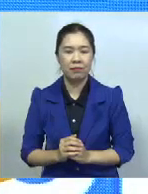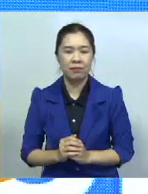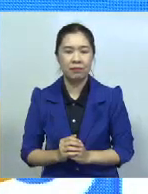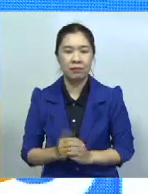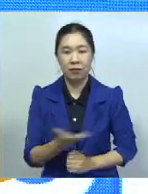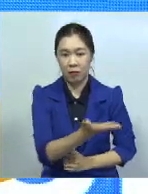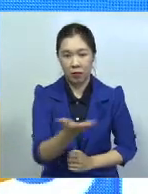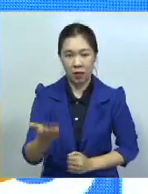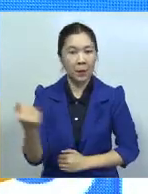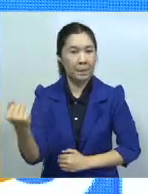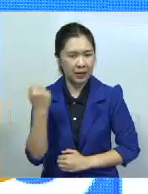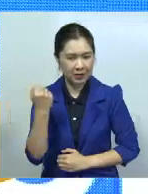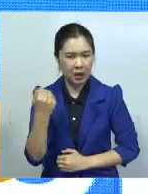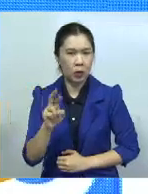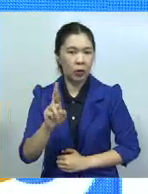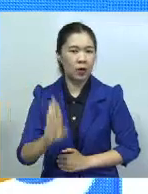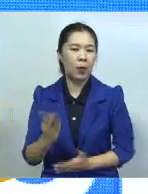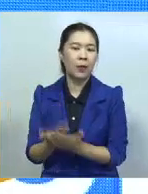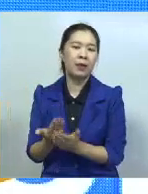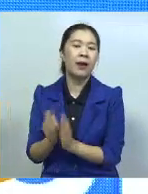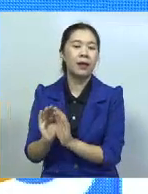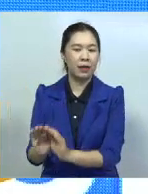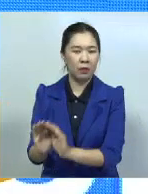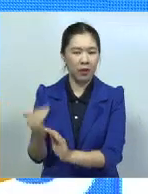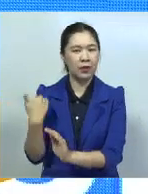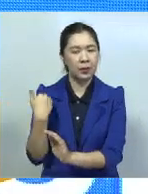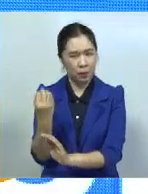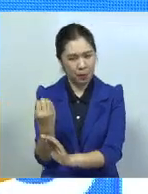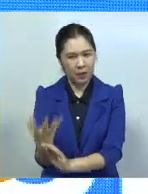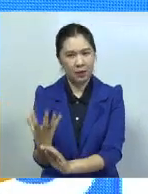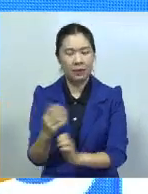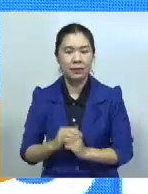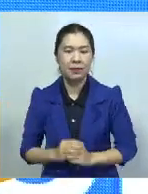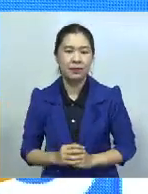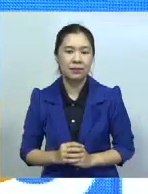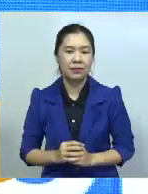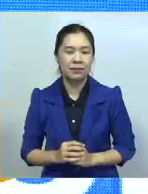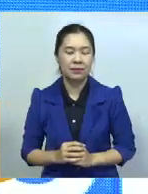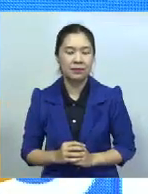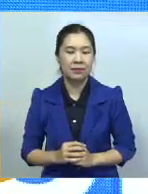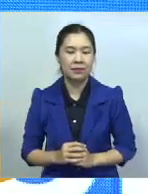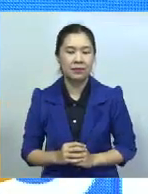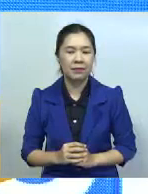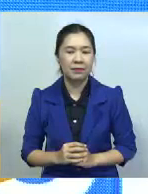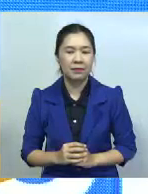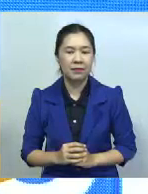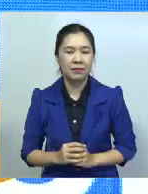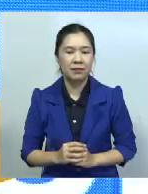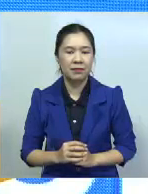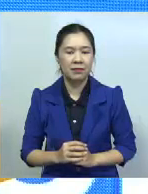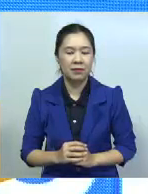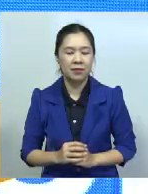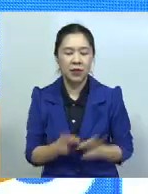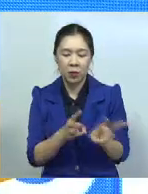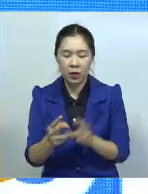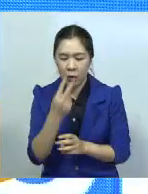กคนก็มั่นใจในระบบการเงินของเราเพราะนั้นเงินสะสมของเราอยู่จำนวนมากของกวนเงินเข้านะครับวันนี้ก็ต้องดูทั้งสองทาง